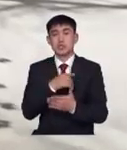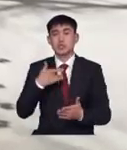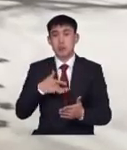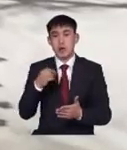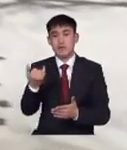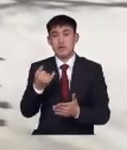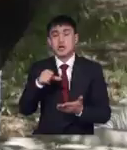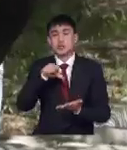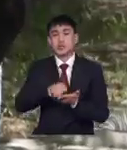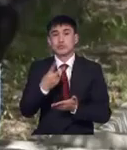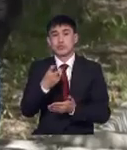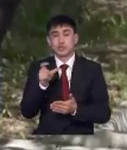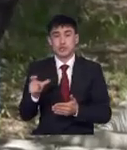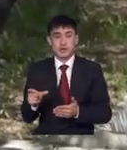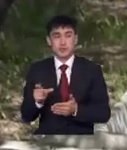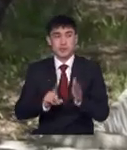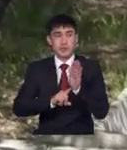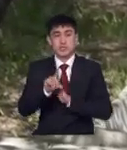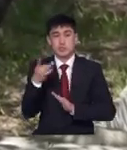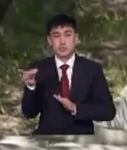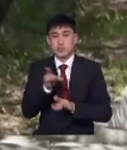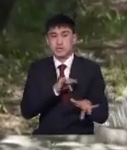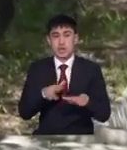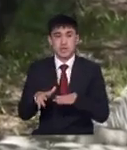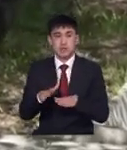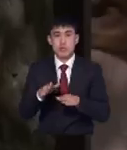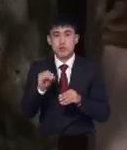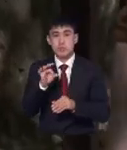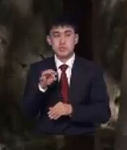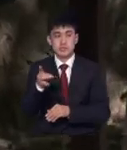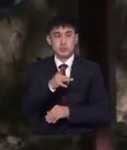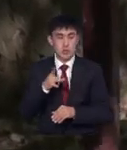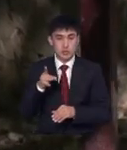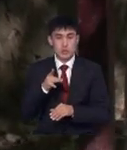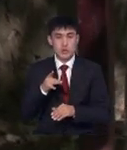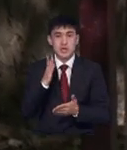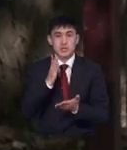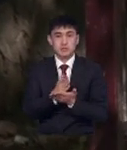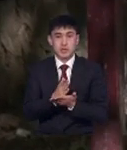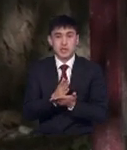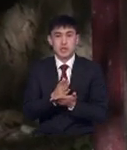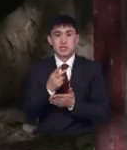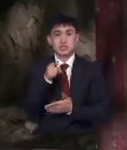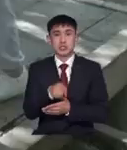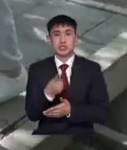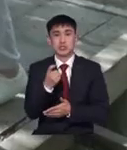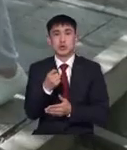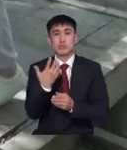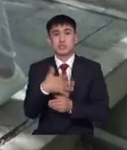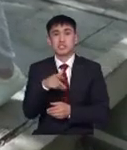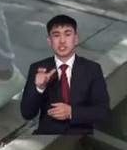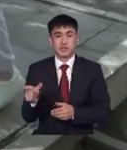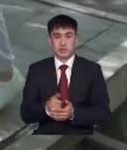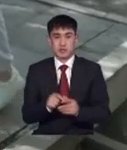участие более 200 человек. К слову, с начала республиканской акции по Ембекши-Казахскому району задействованы порядка